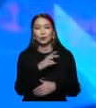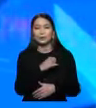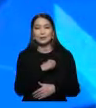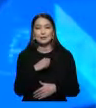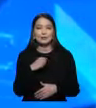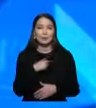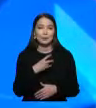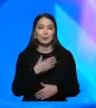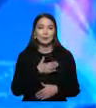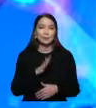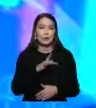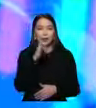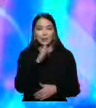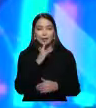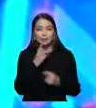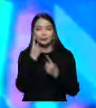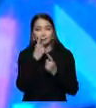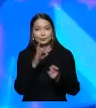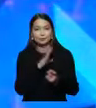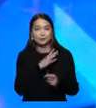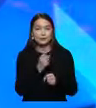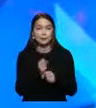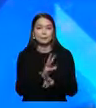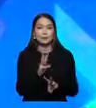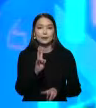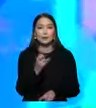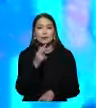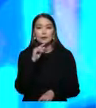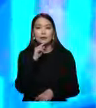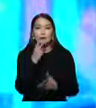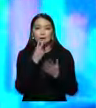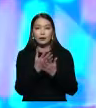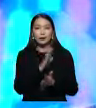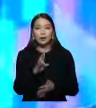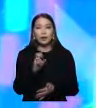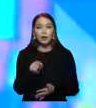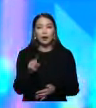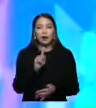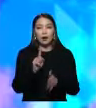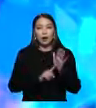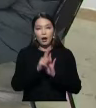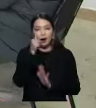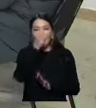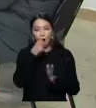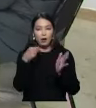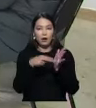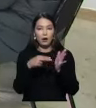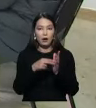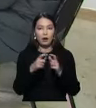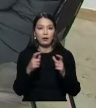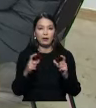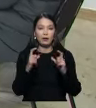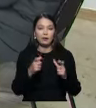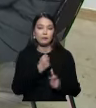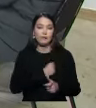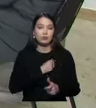самое приятное для казахстанцев заявление сделали в Министерстве нацэкономики. Несмотря на то, что с начала года суммы в квитанциях и так